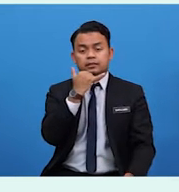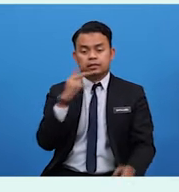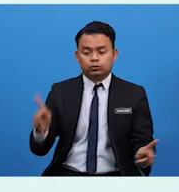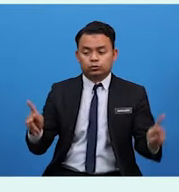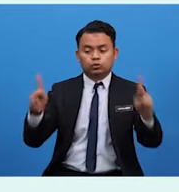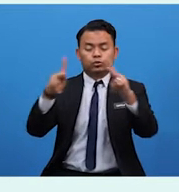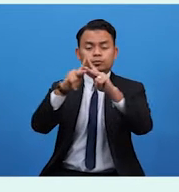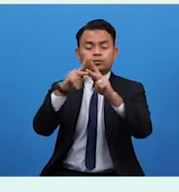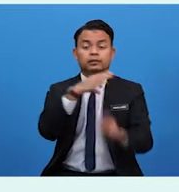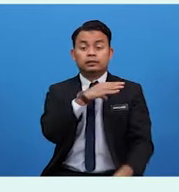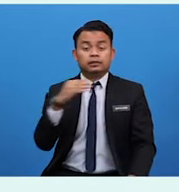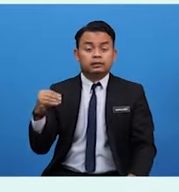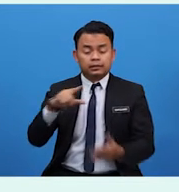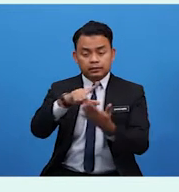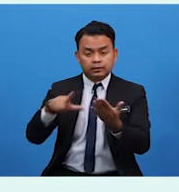bocor.